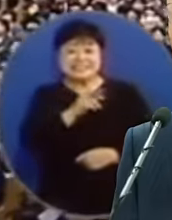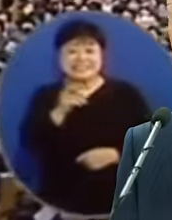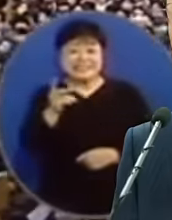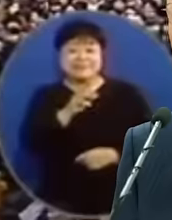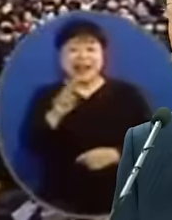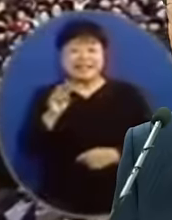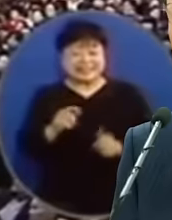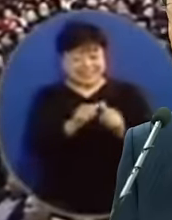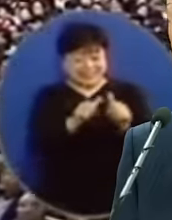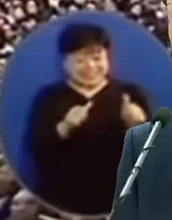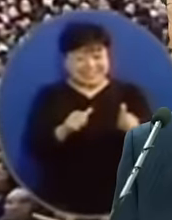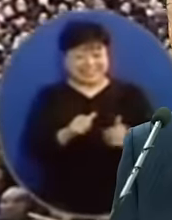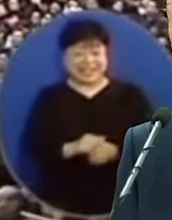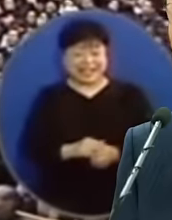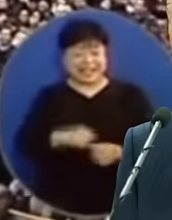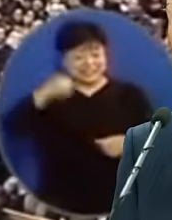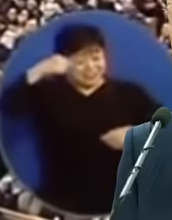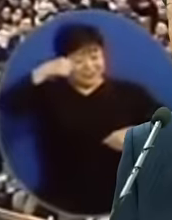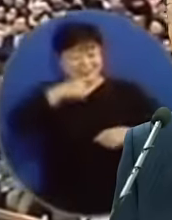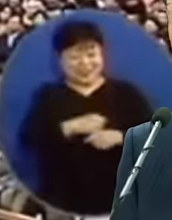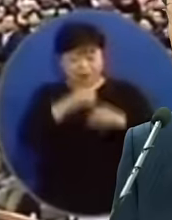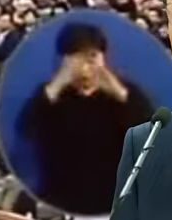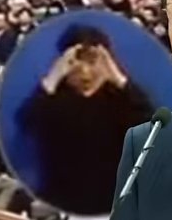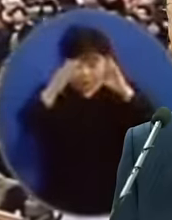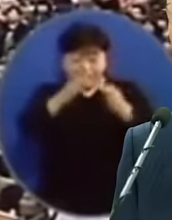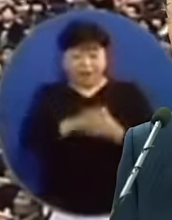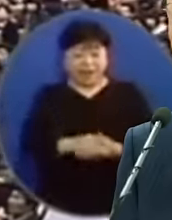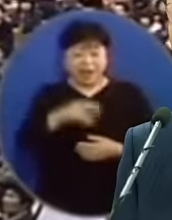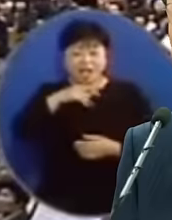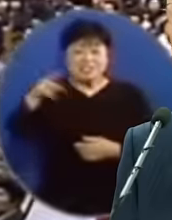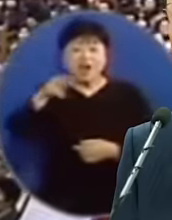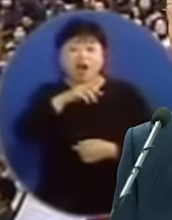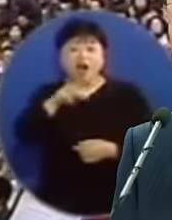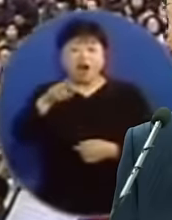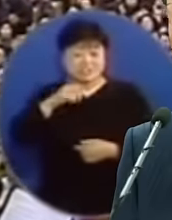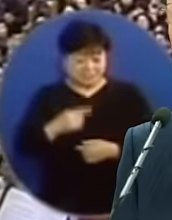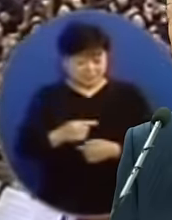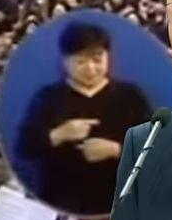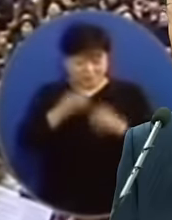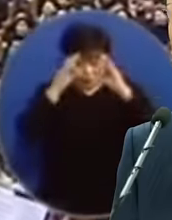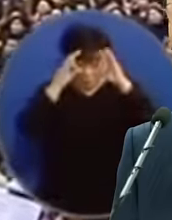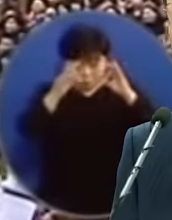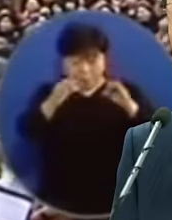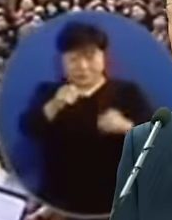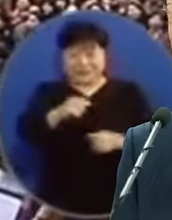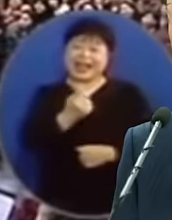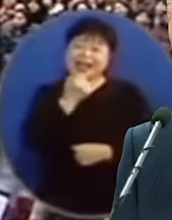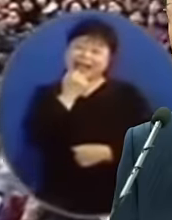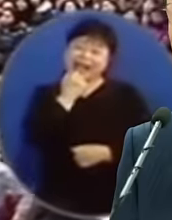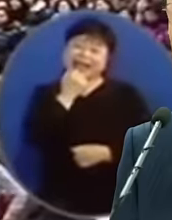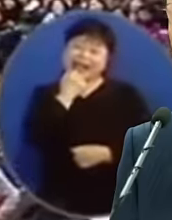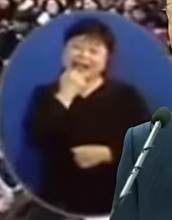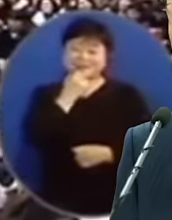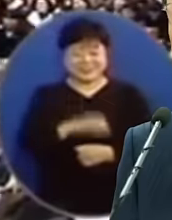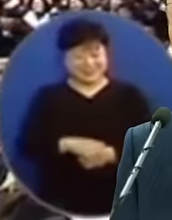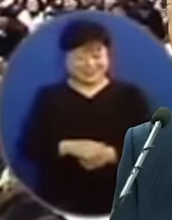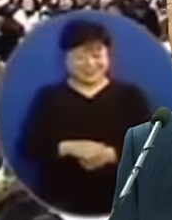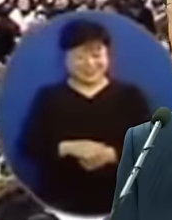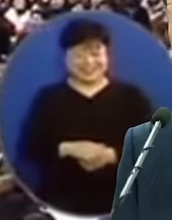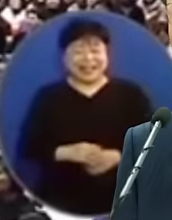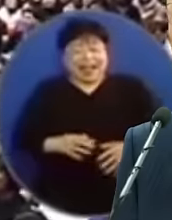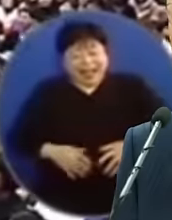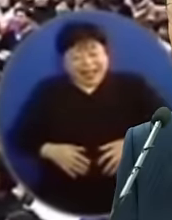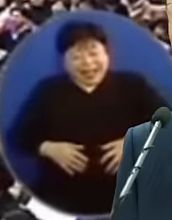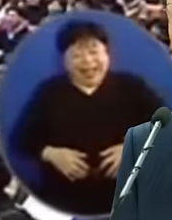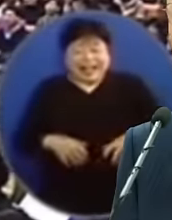하는 서커스를 보러 갔어요. 그리말디 씨 서커스는 안 웃는 사람이 없습니다. 사람들을 다 배를 안고